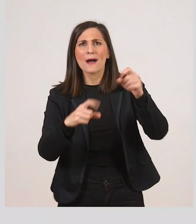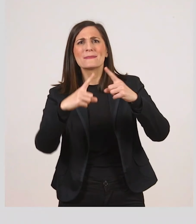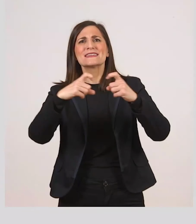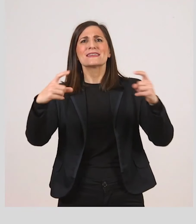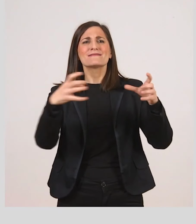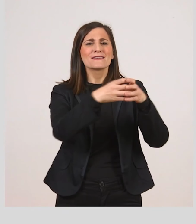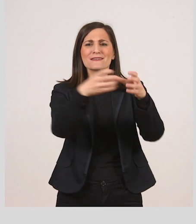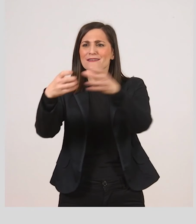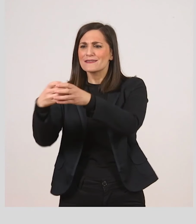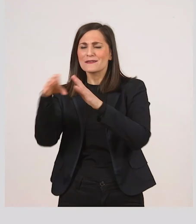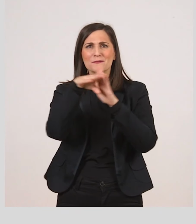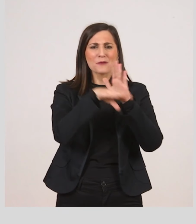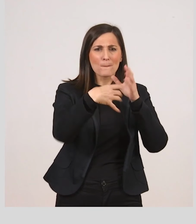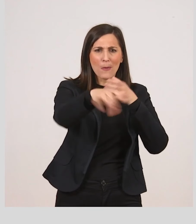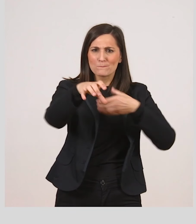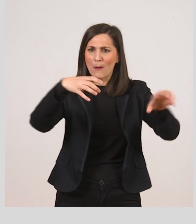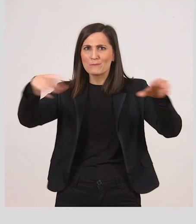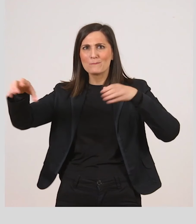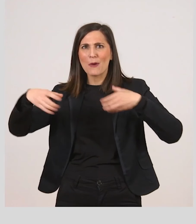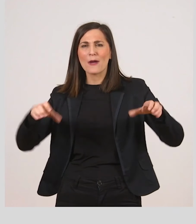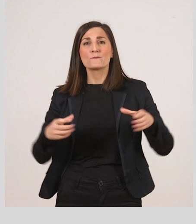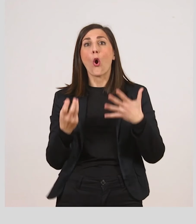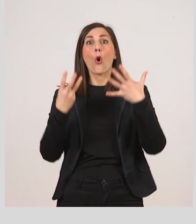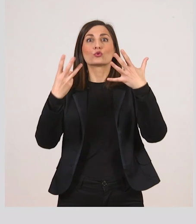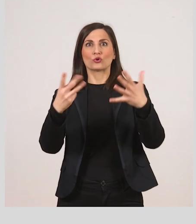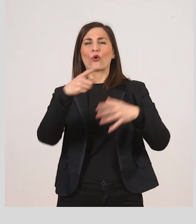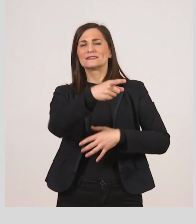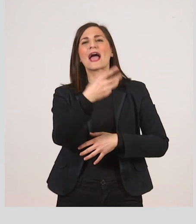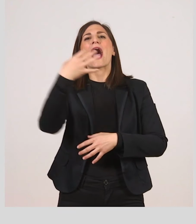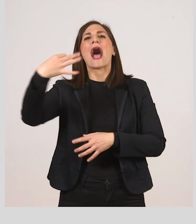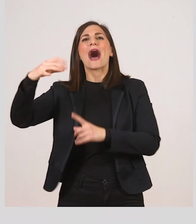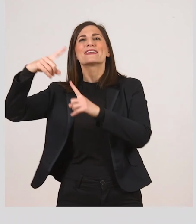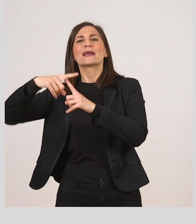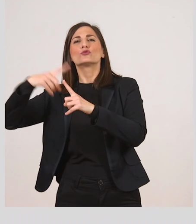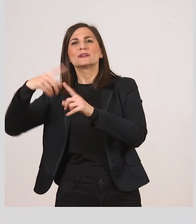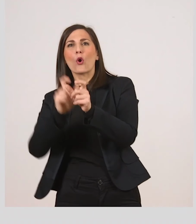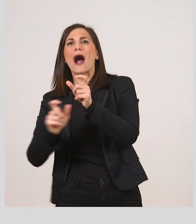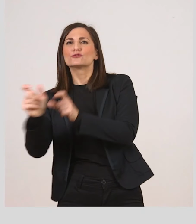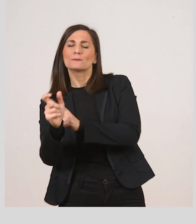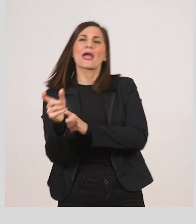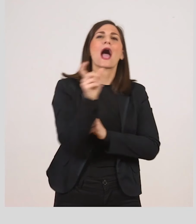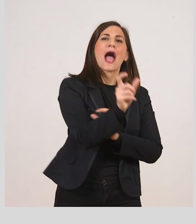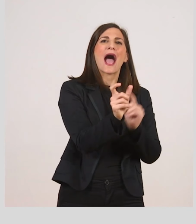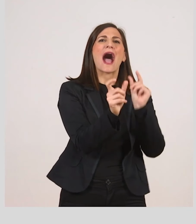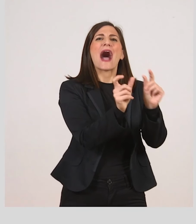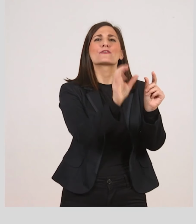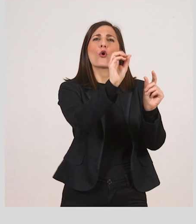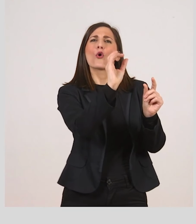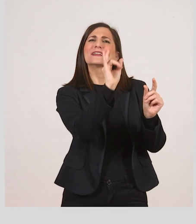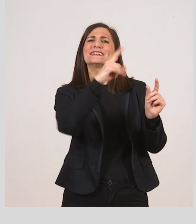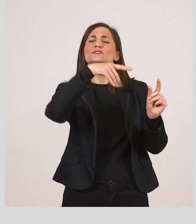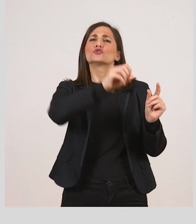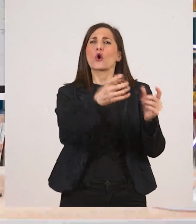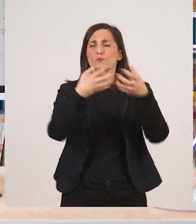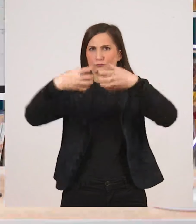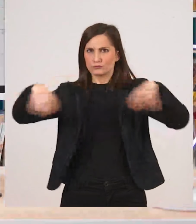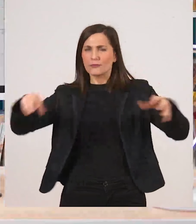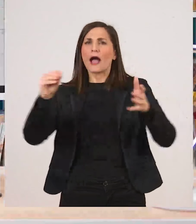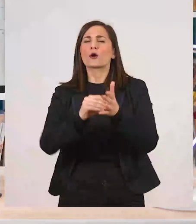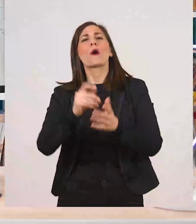είδη τους, είναι και αρκετά, 8, να ξεχωρίζουμε τους αδύνατους τύπους των αντωνυμιών από τα άρθρα και να αντικαθιστούμε ονοματικές φράσεις με